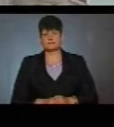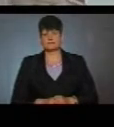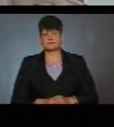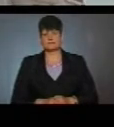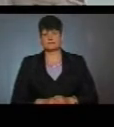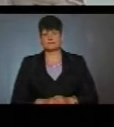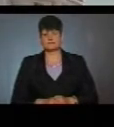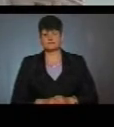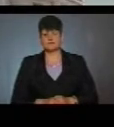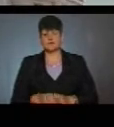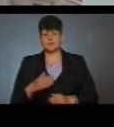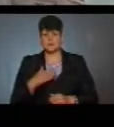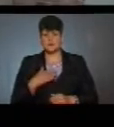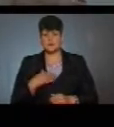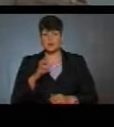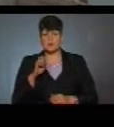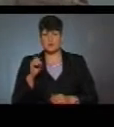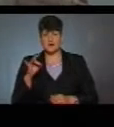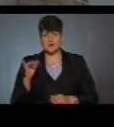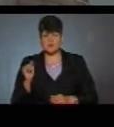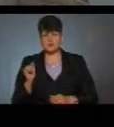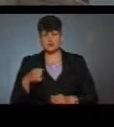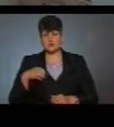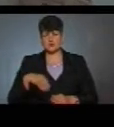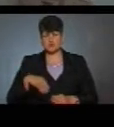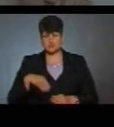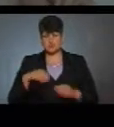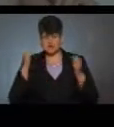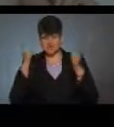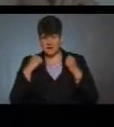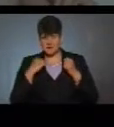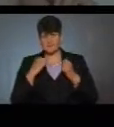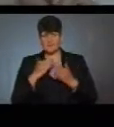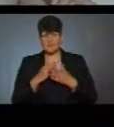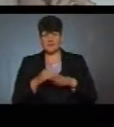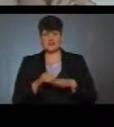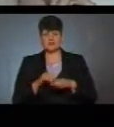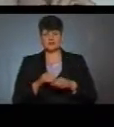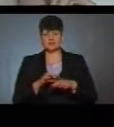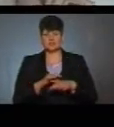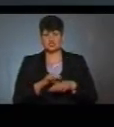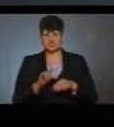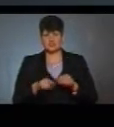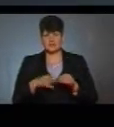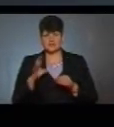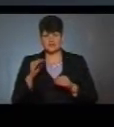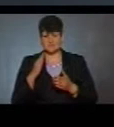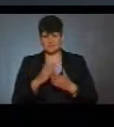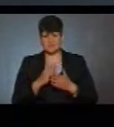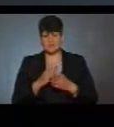відбувається? Маю екіпіровку, маю берці, маю косуху, маю шлем, маю шкіряні штани, і все, і по місту